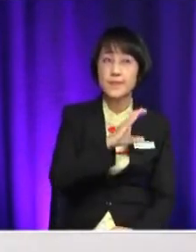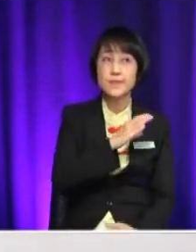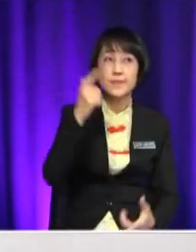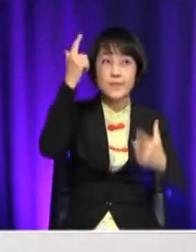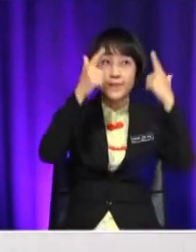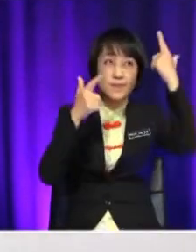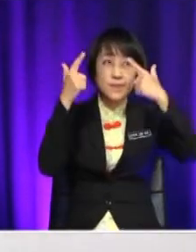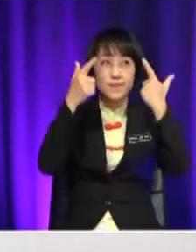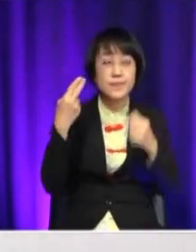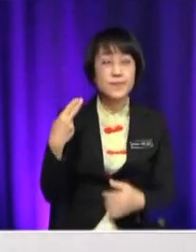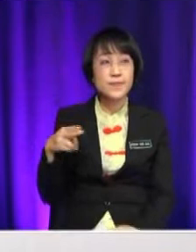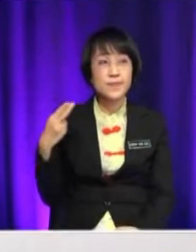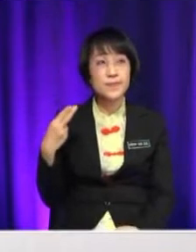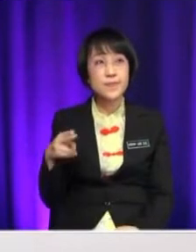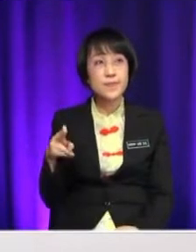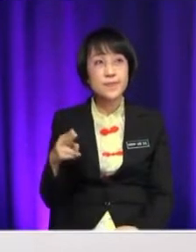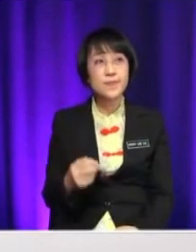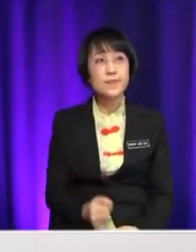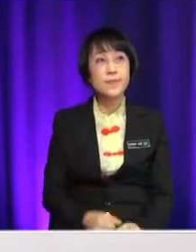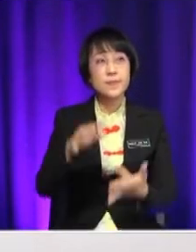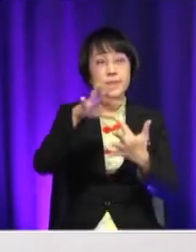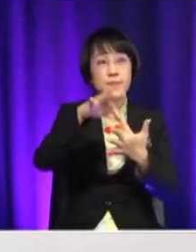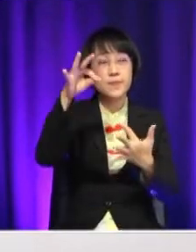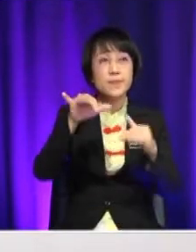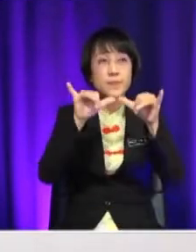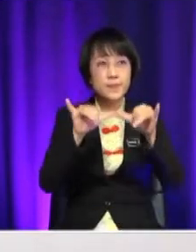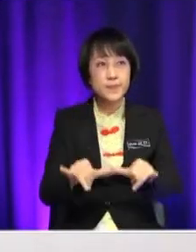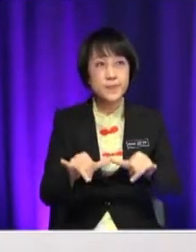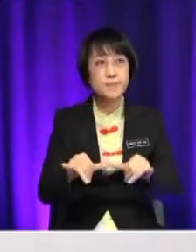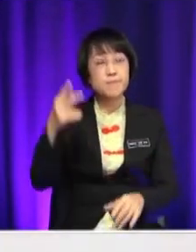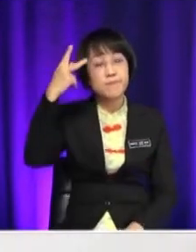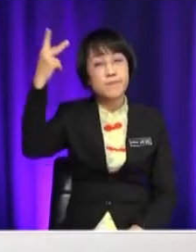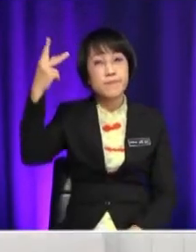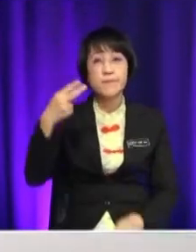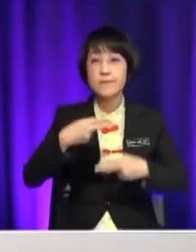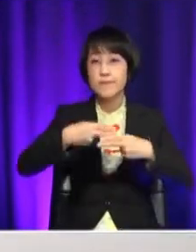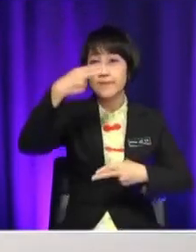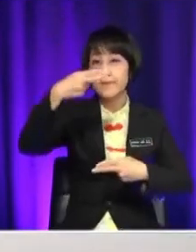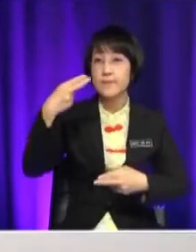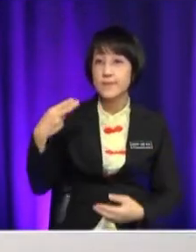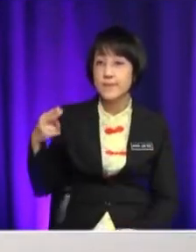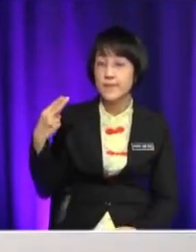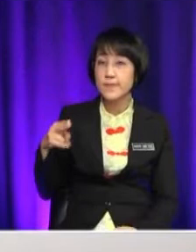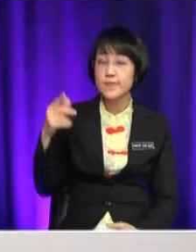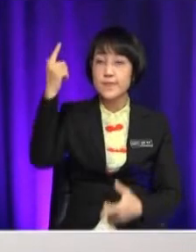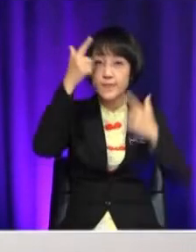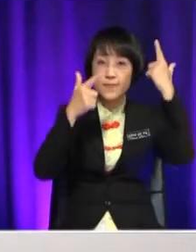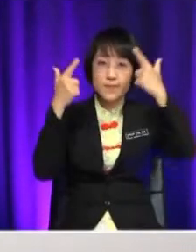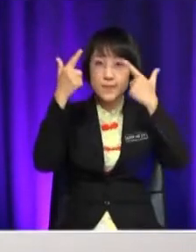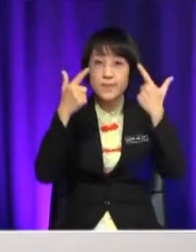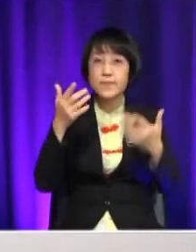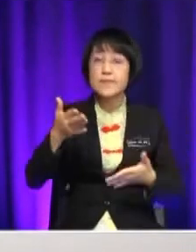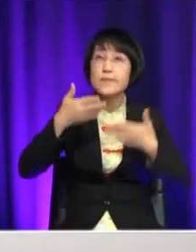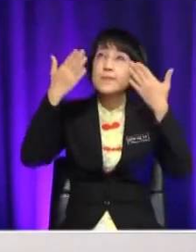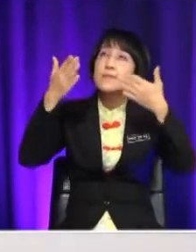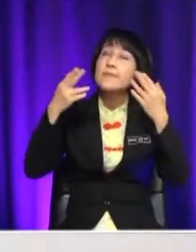pelancongan hijau yang seterusnya adalah dengan memilih penginapan yang berkonsepkan hotel hijau. Pelancong dapat menghirup udara